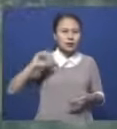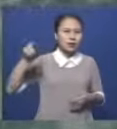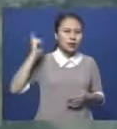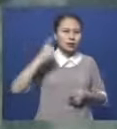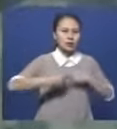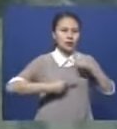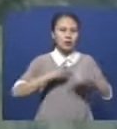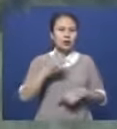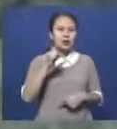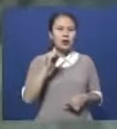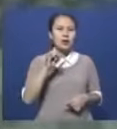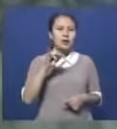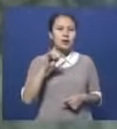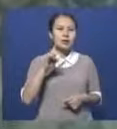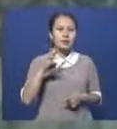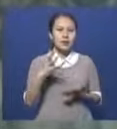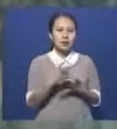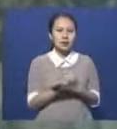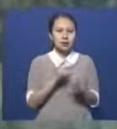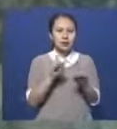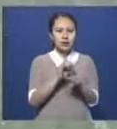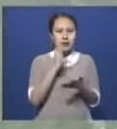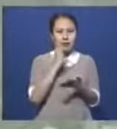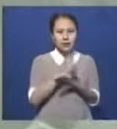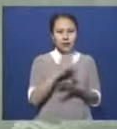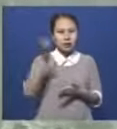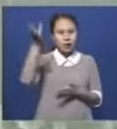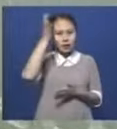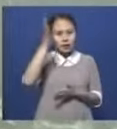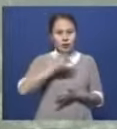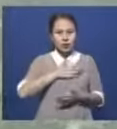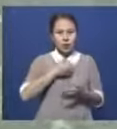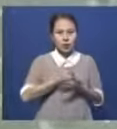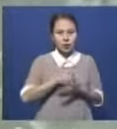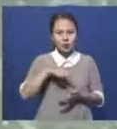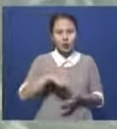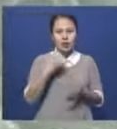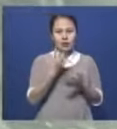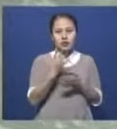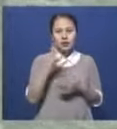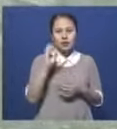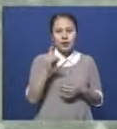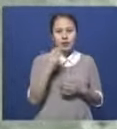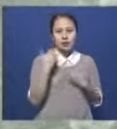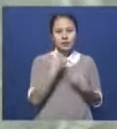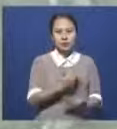ежелгі Хорезмде табылған деген деректер бар. Ғалымдар оны біздің дәуірімізге дейінгі 4-ші ғасырға жатқызады.